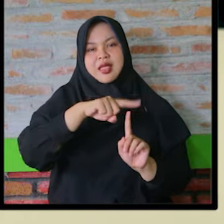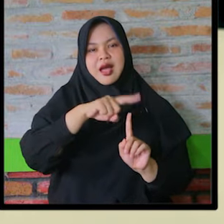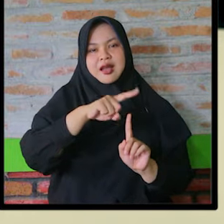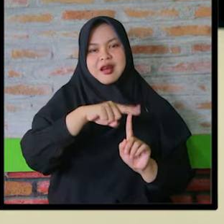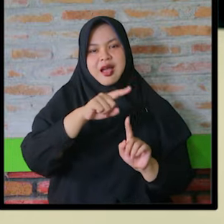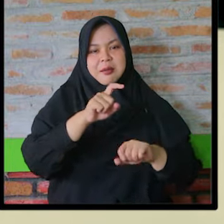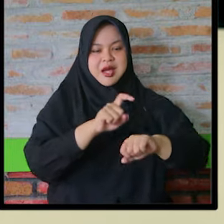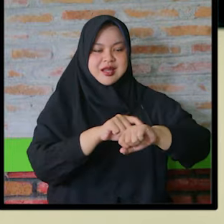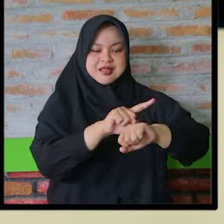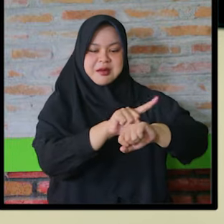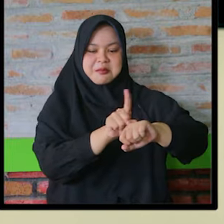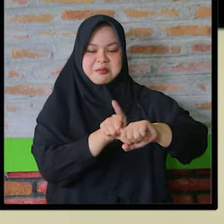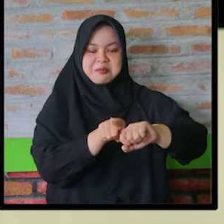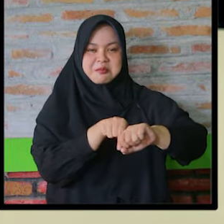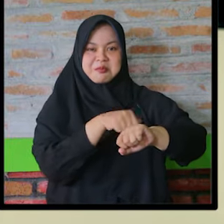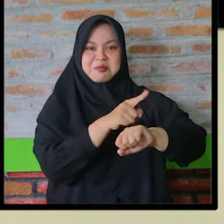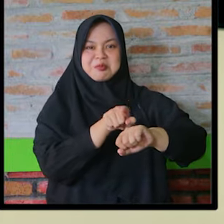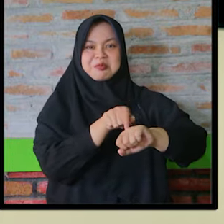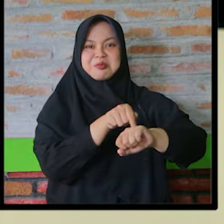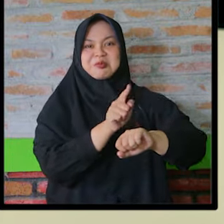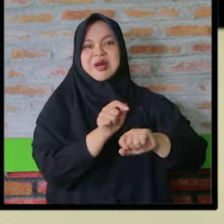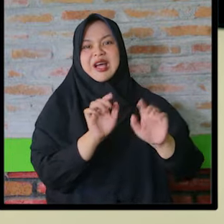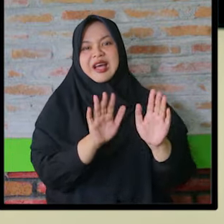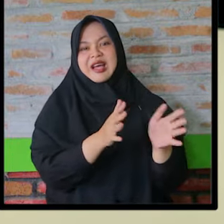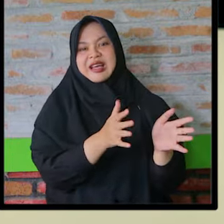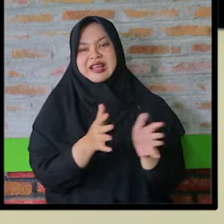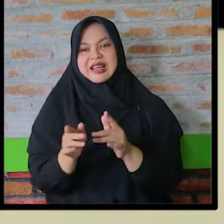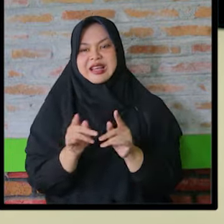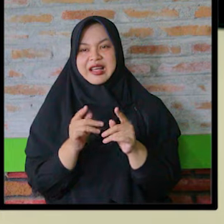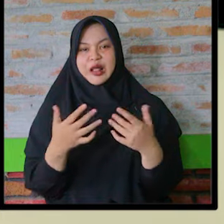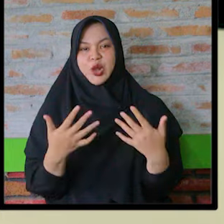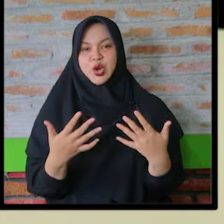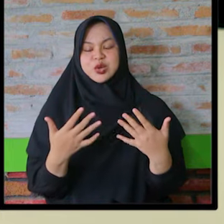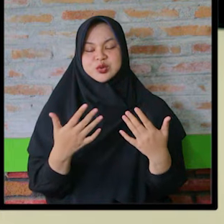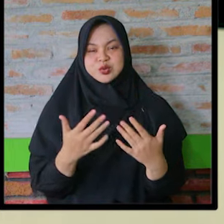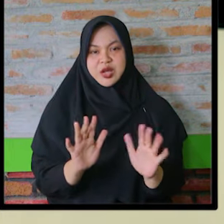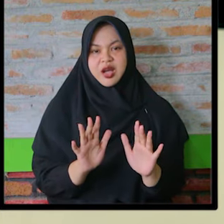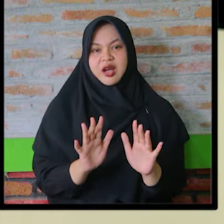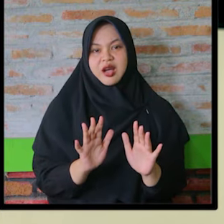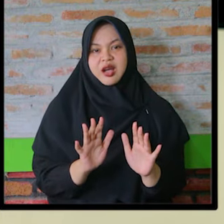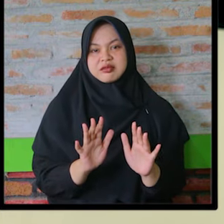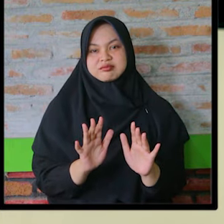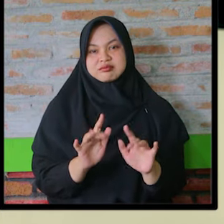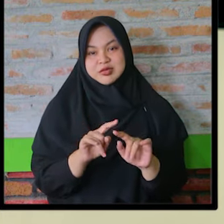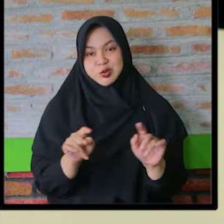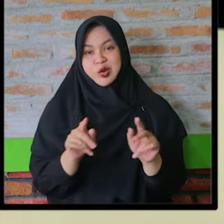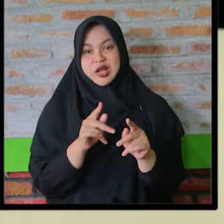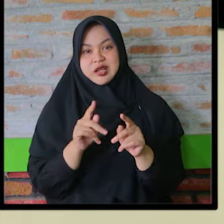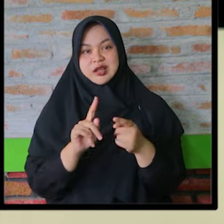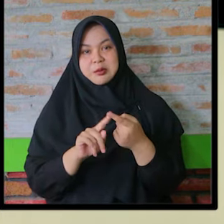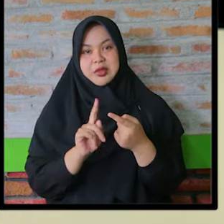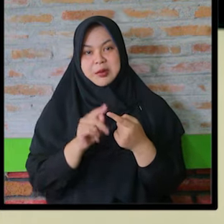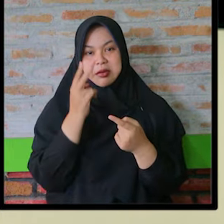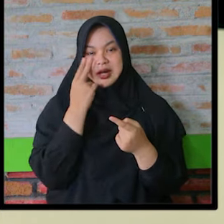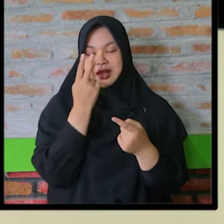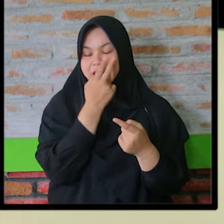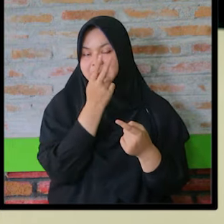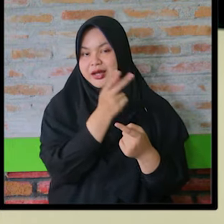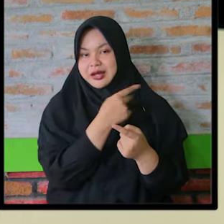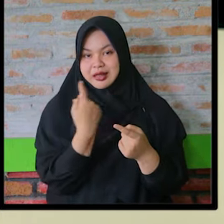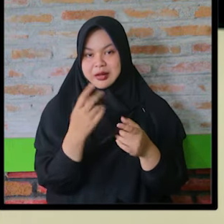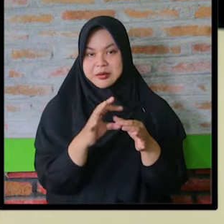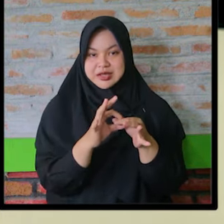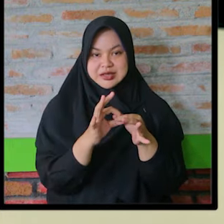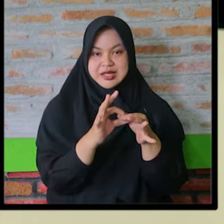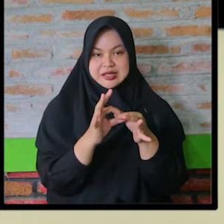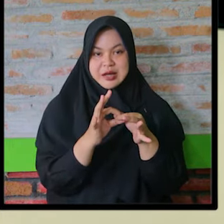ini Har jam gitu kan iya i kecuali kalau kemudian dia sudah Ee teman-teman netra kita kan bekerja sama